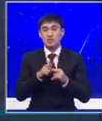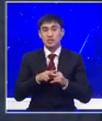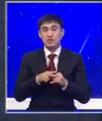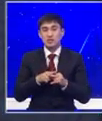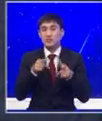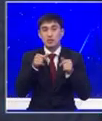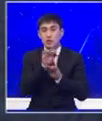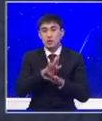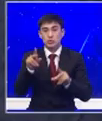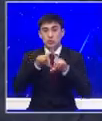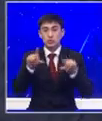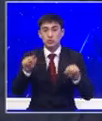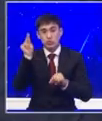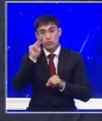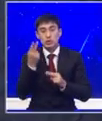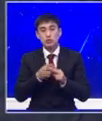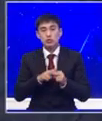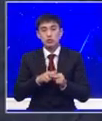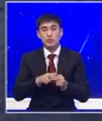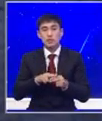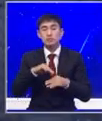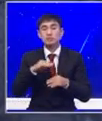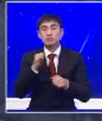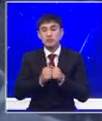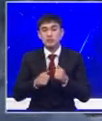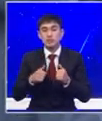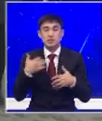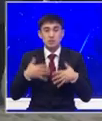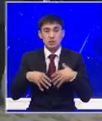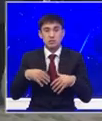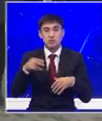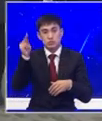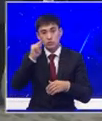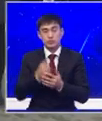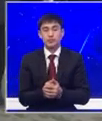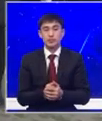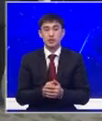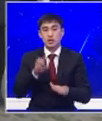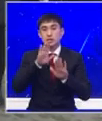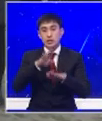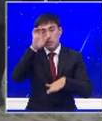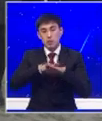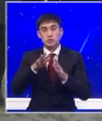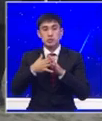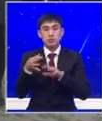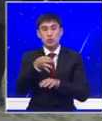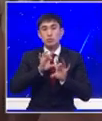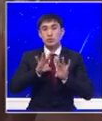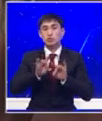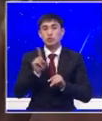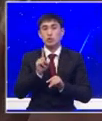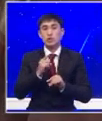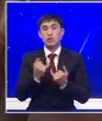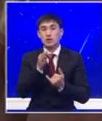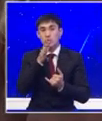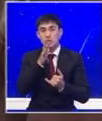не посещают учебное заведение, а из-за пропусков хромает успеваемость. Заместитель акима сельского округа пояснила, что на данный